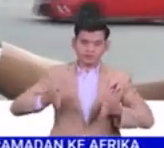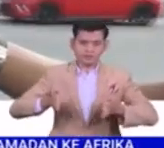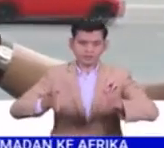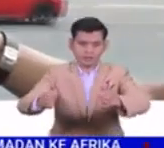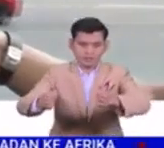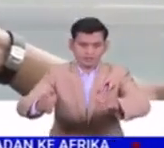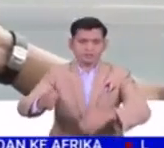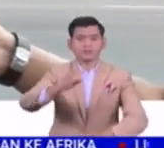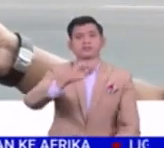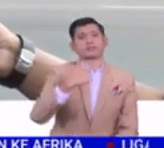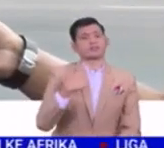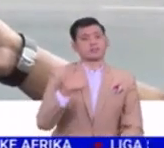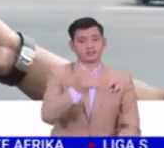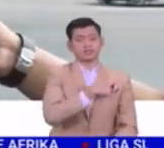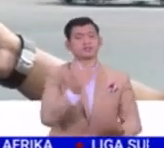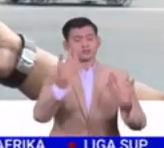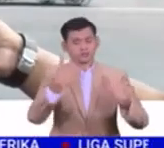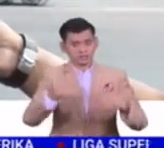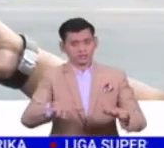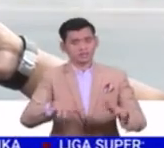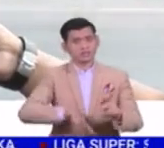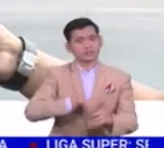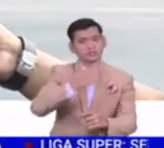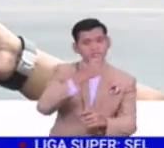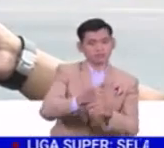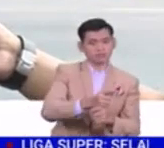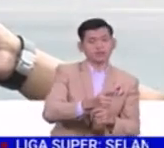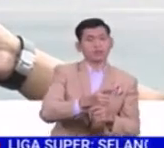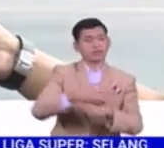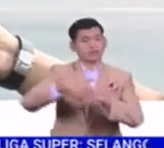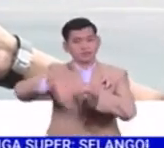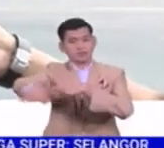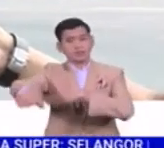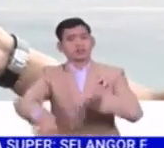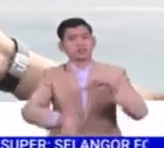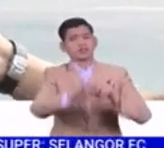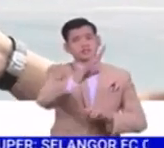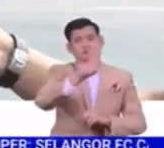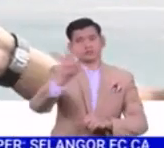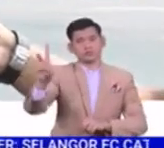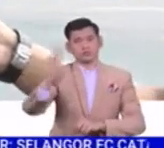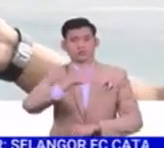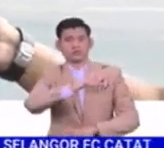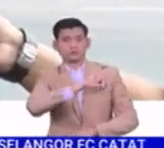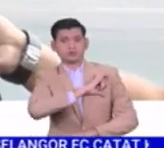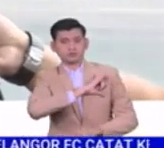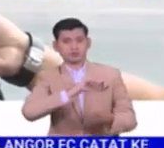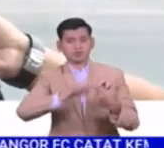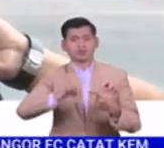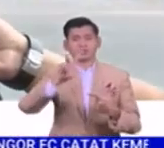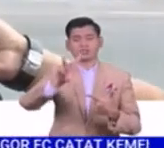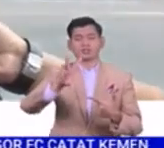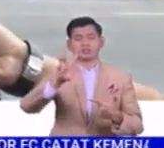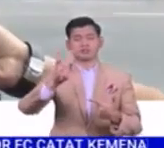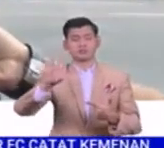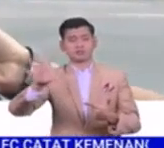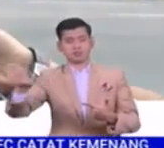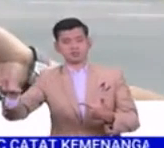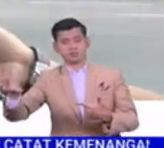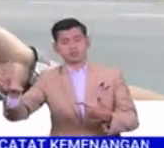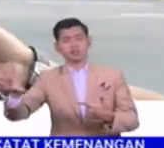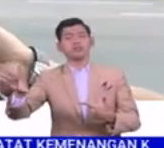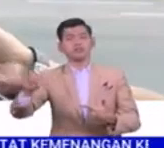dah pihak JSPT Johor, kita telah tugaskan seramai 67 pegawai, 365 anggota yang